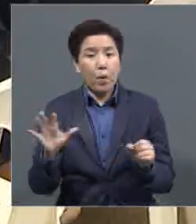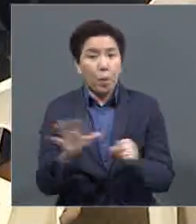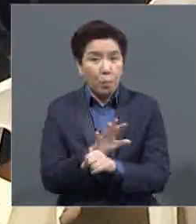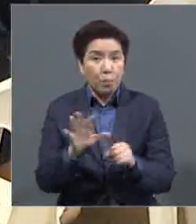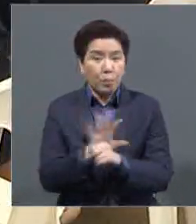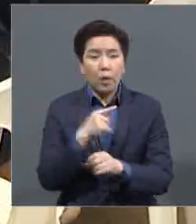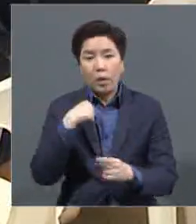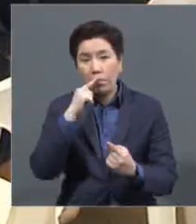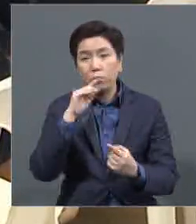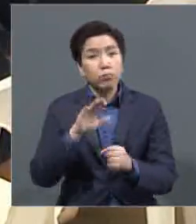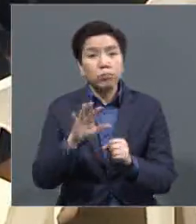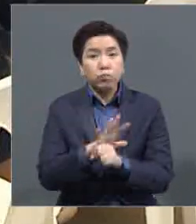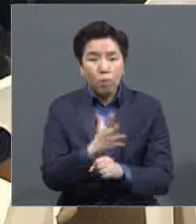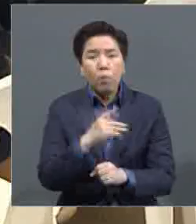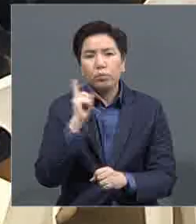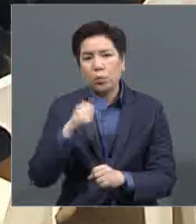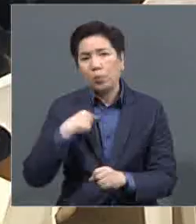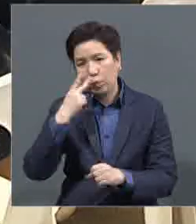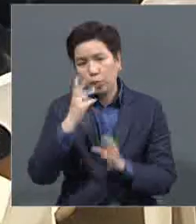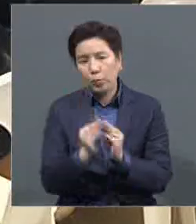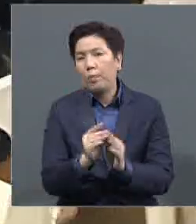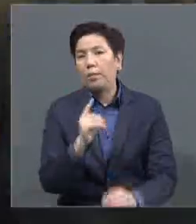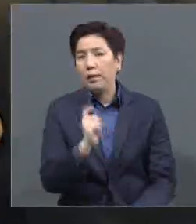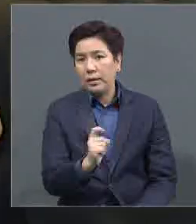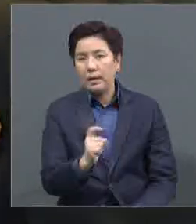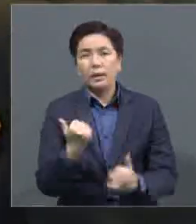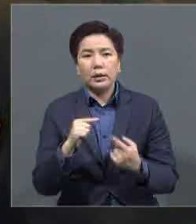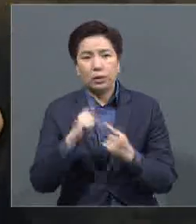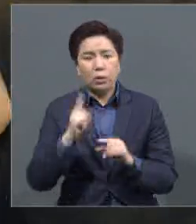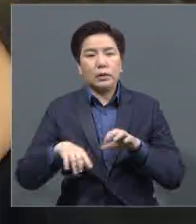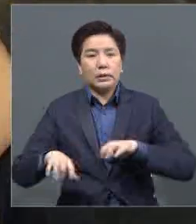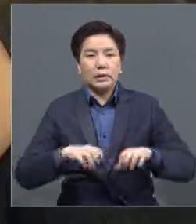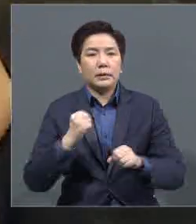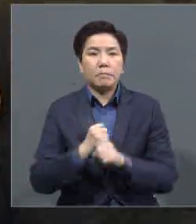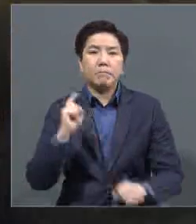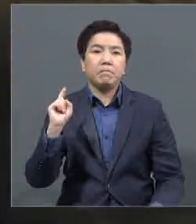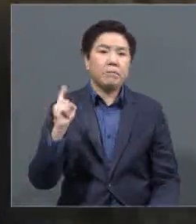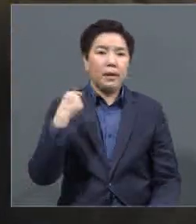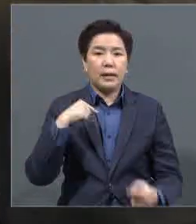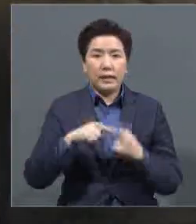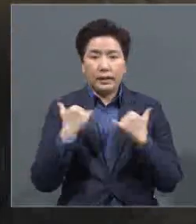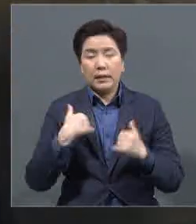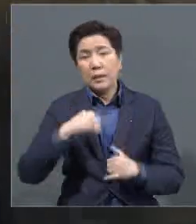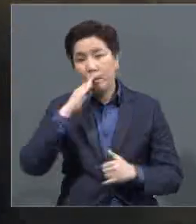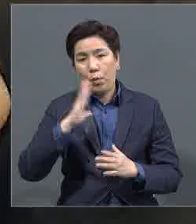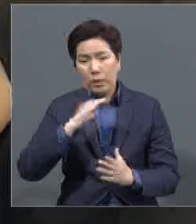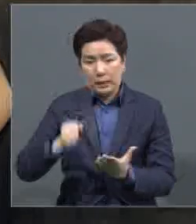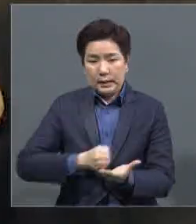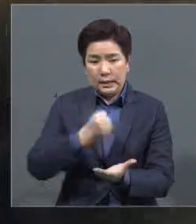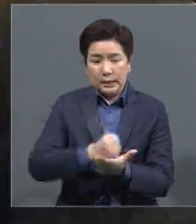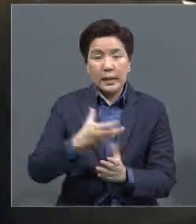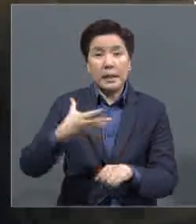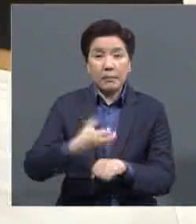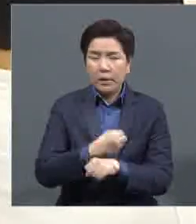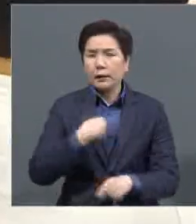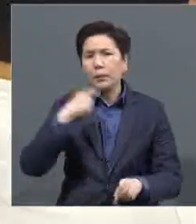ไม่หากไม่ถูกต้องก็จะมีผลให้การประชุมนั้นเสียไปจะต้องไปดำเนินการใหม่และตราบใดที่นายทะเบียนพรรคการเมืองยังไม่